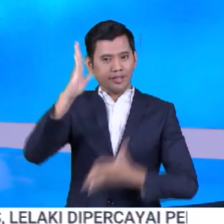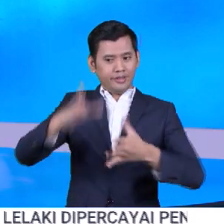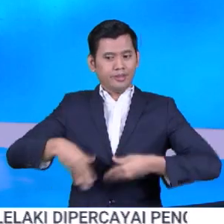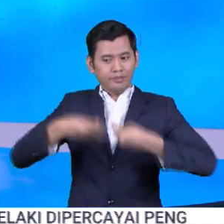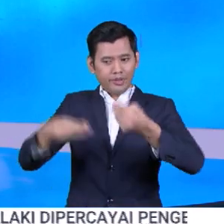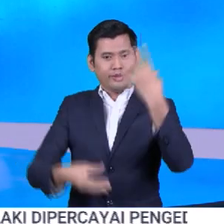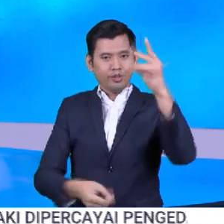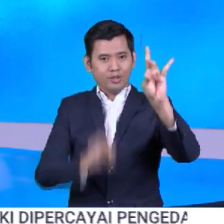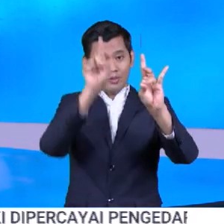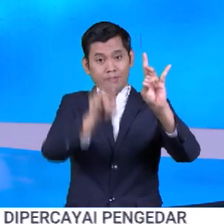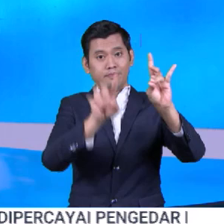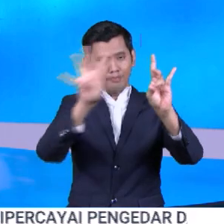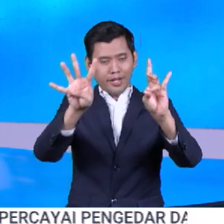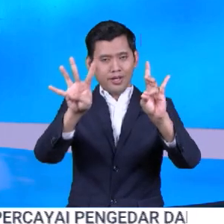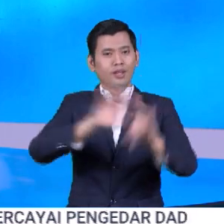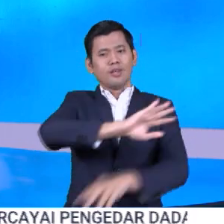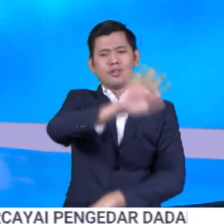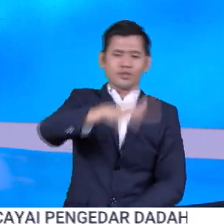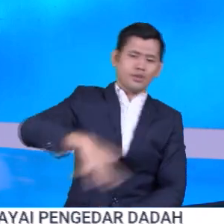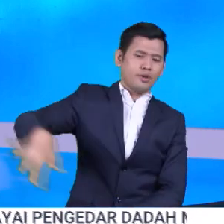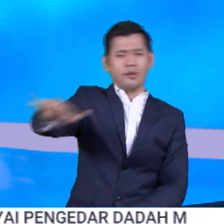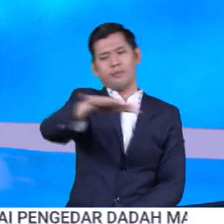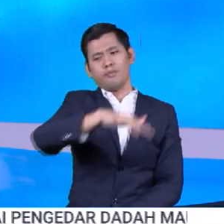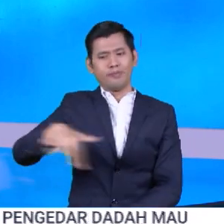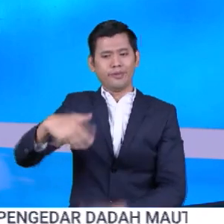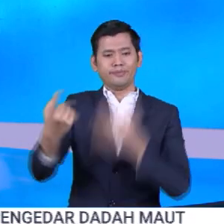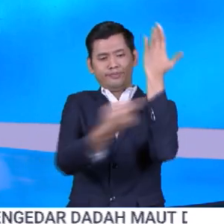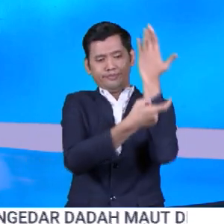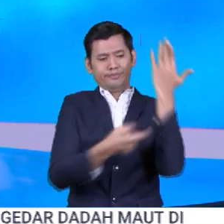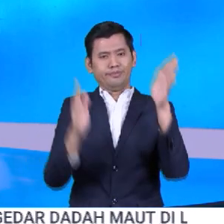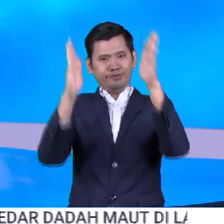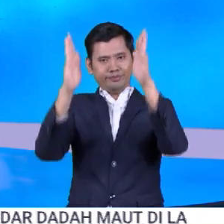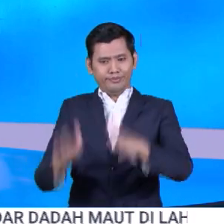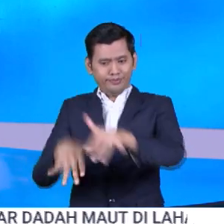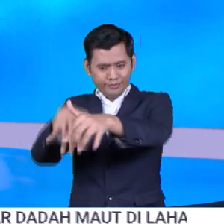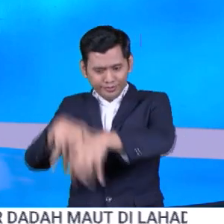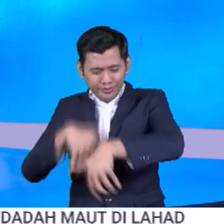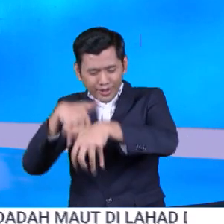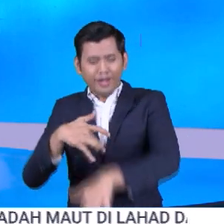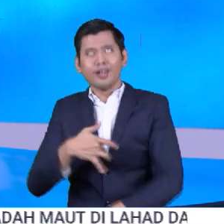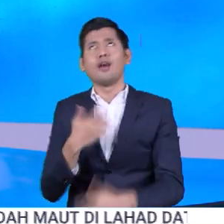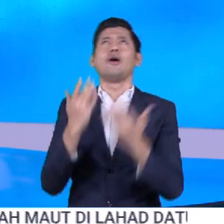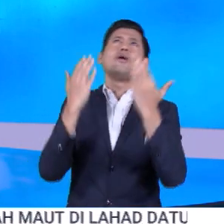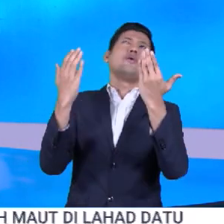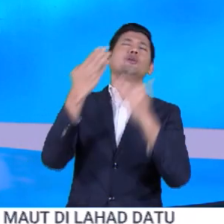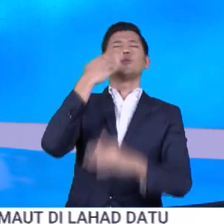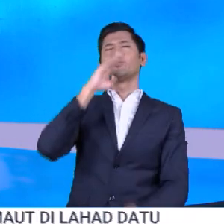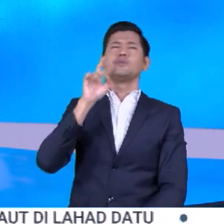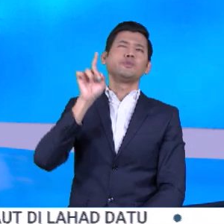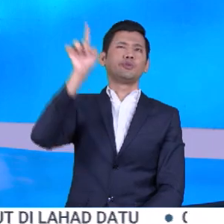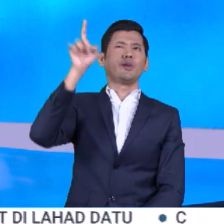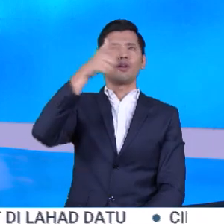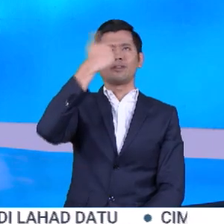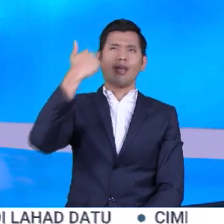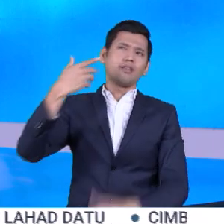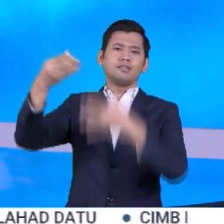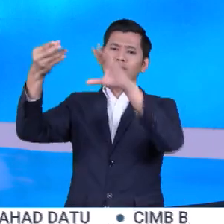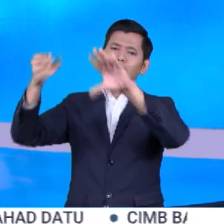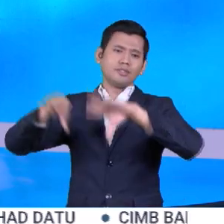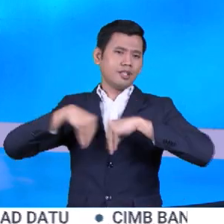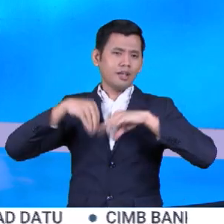17 April depan rata-rata perkebunan yang akan diterima karena